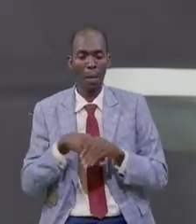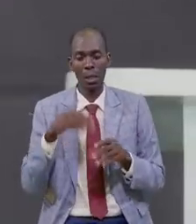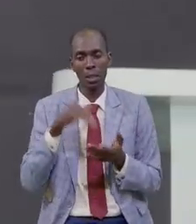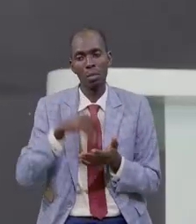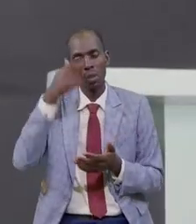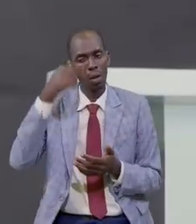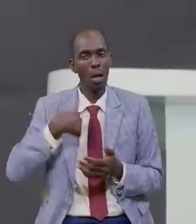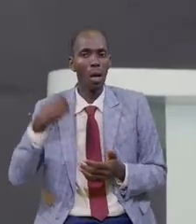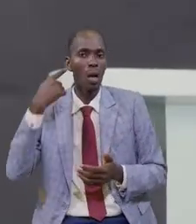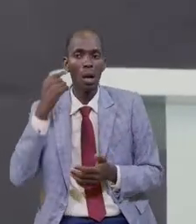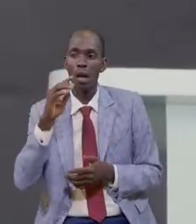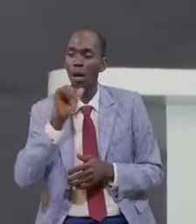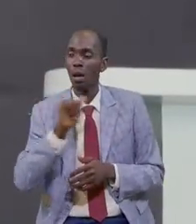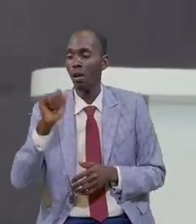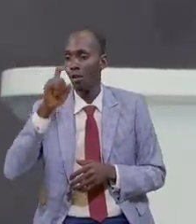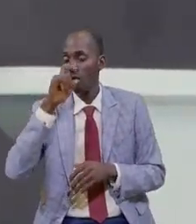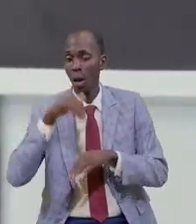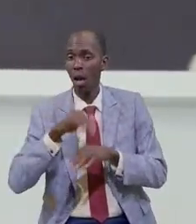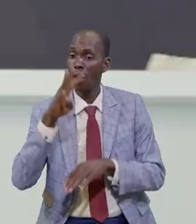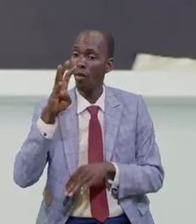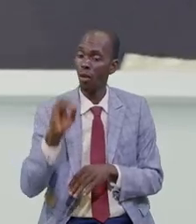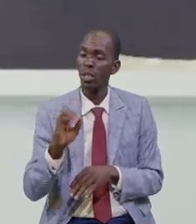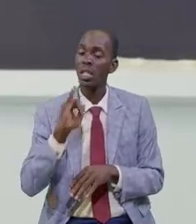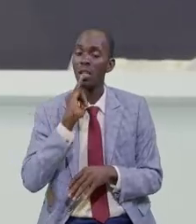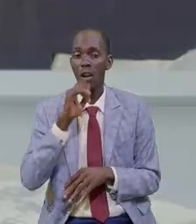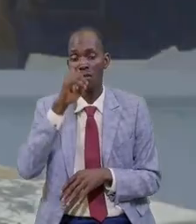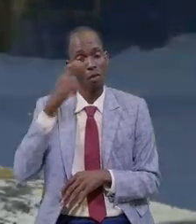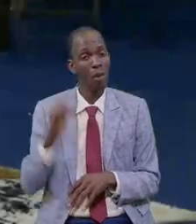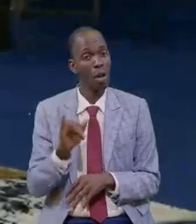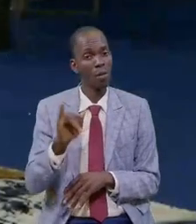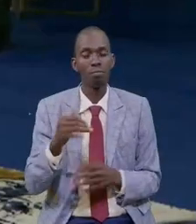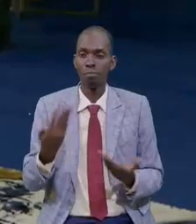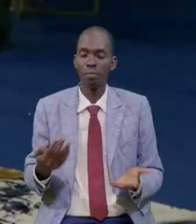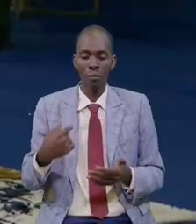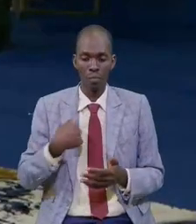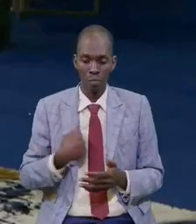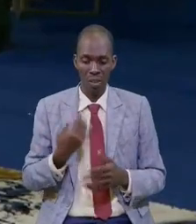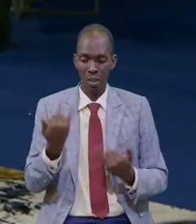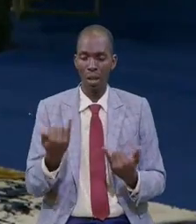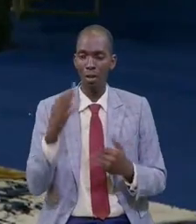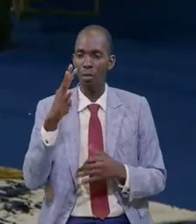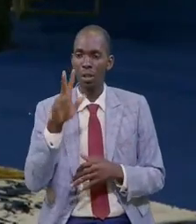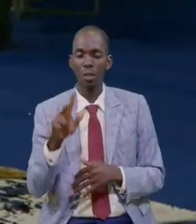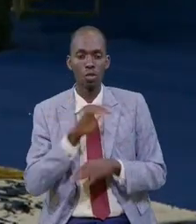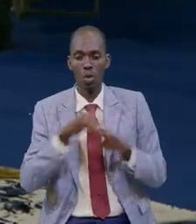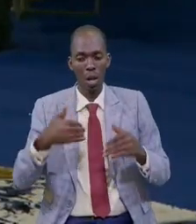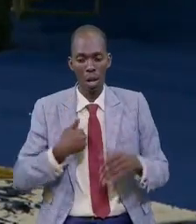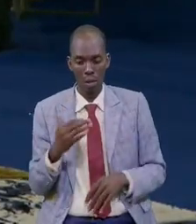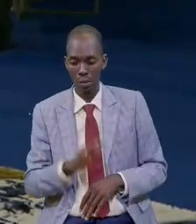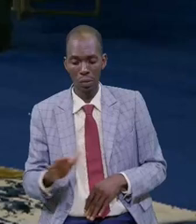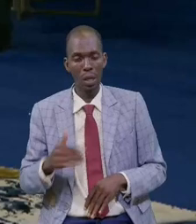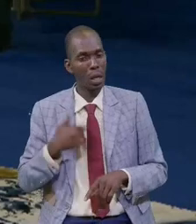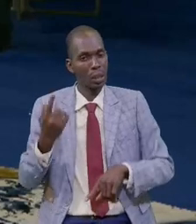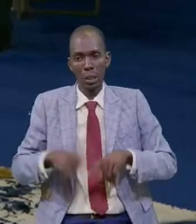43 ans je ne peux plus avoir d'enfants oh j'ai 43 ans je ne peux pas commencer une nouvelle